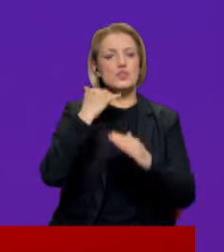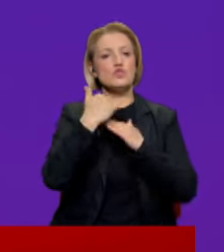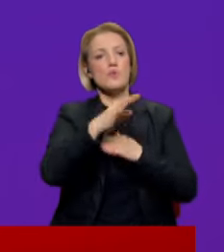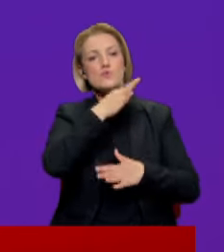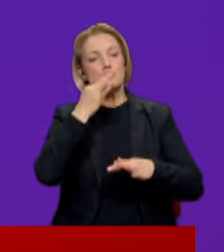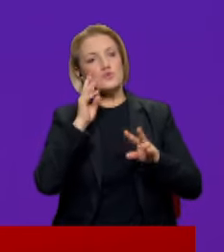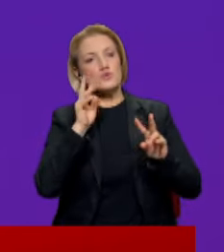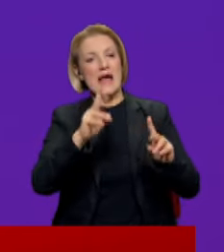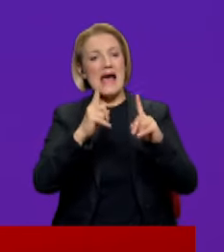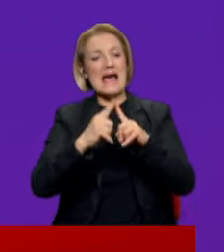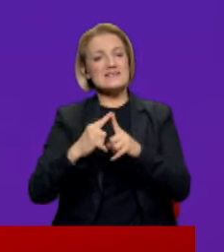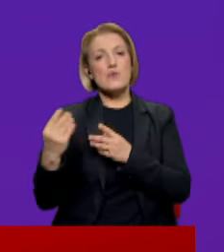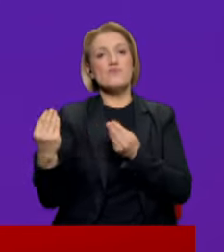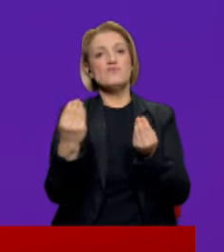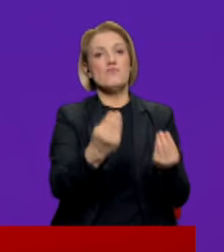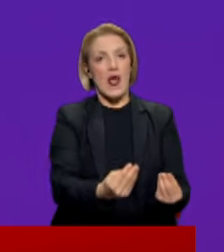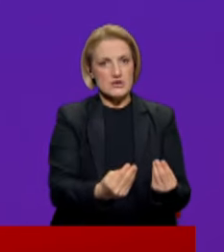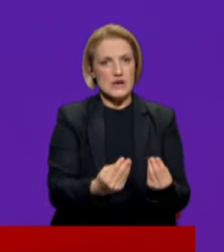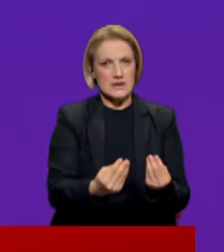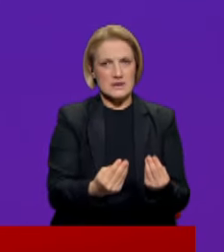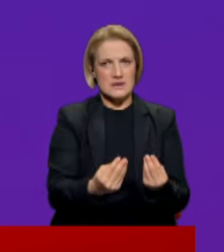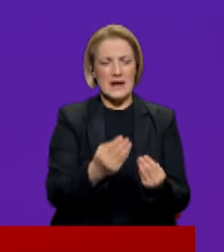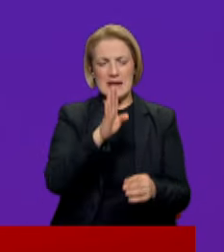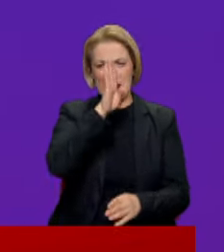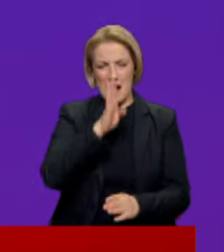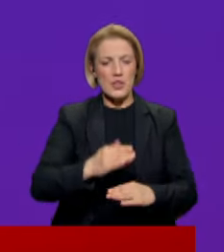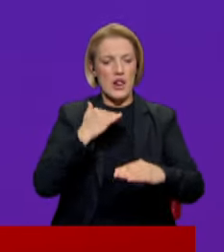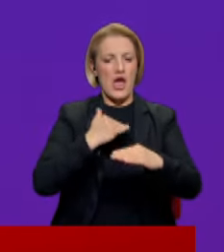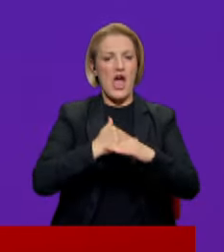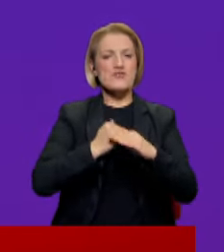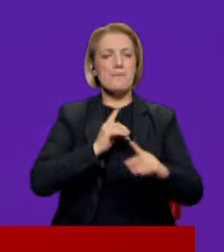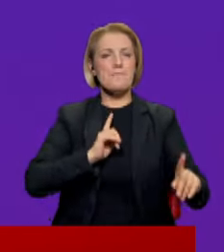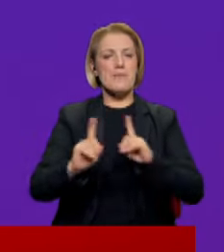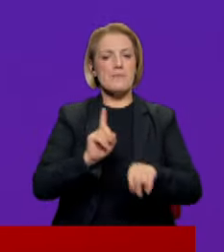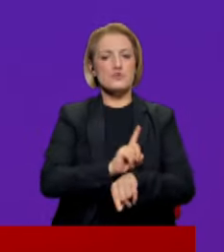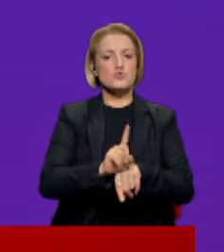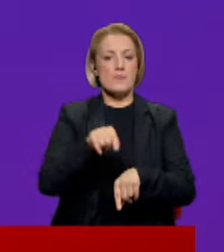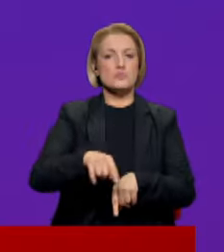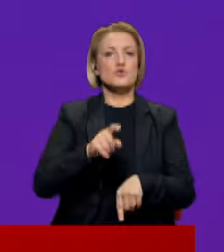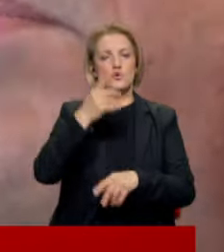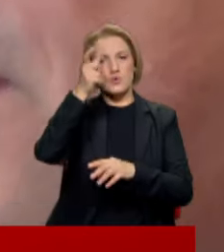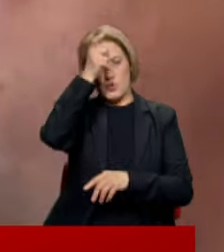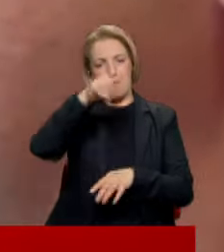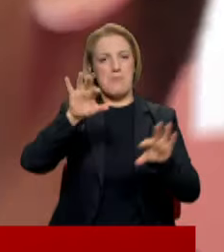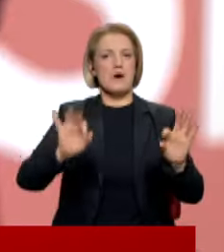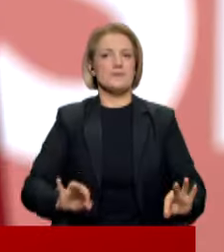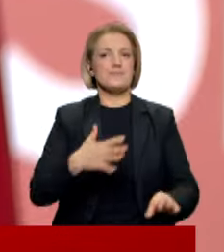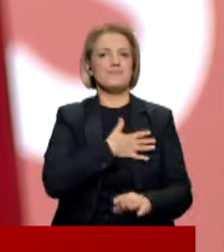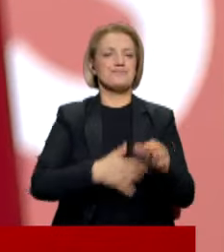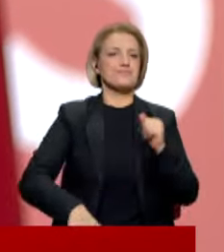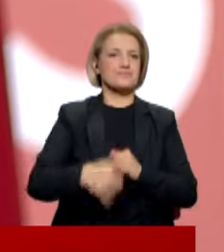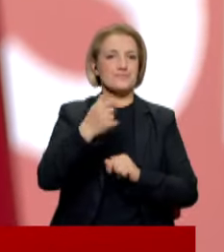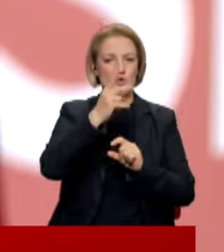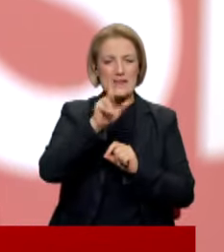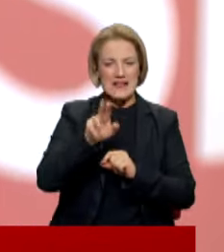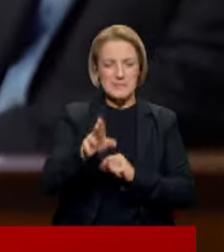huzurunda hesap vereceğiniz adil yargılama süreçlerini bu ülkede başlatacaktır. CHP lideri Özgür